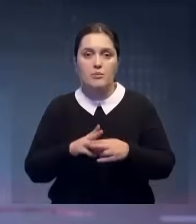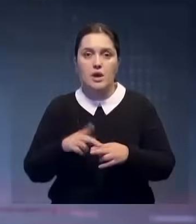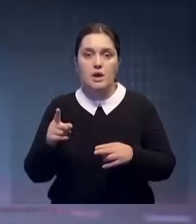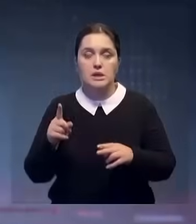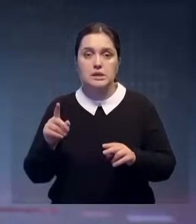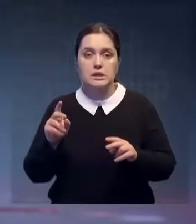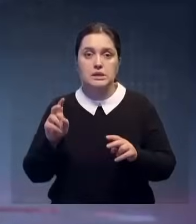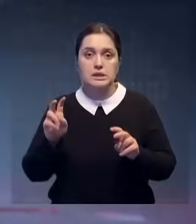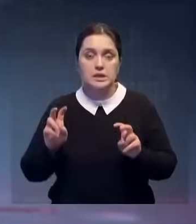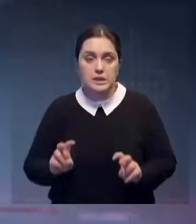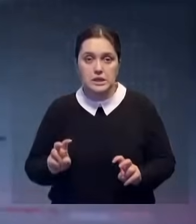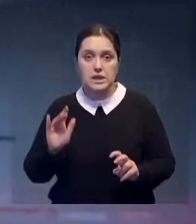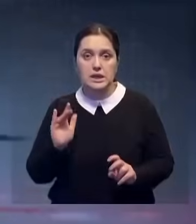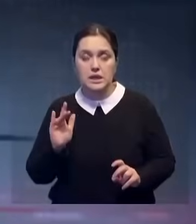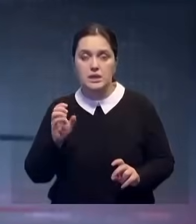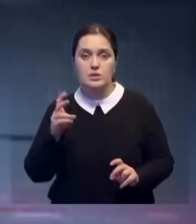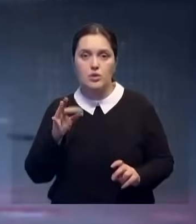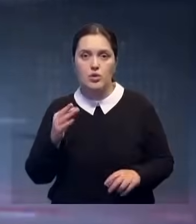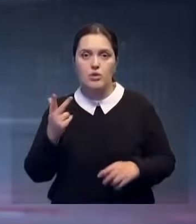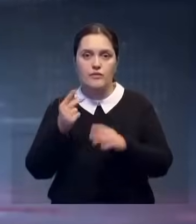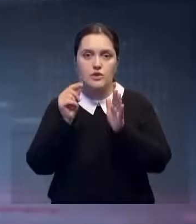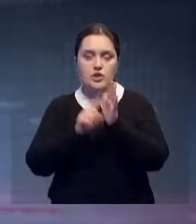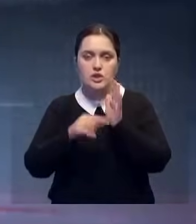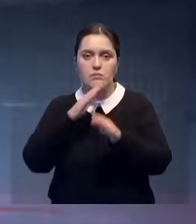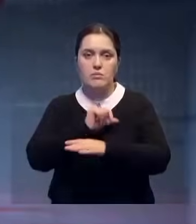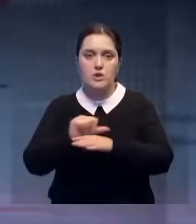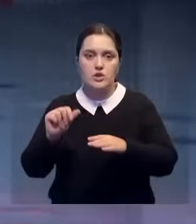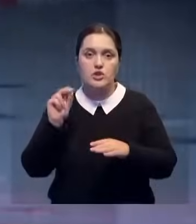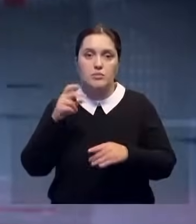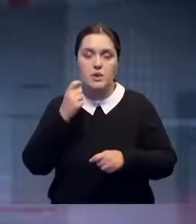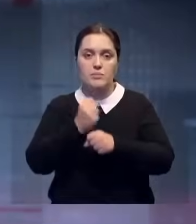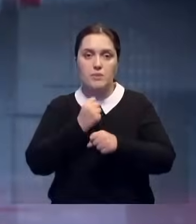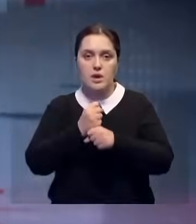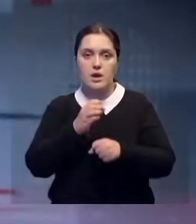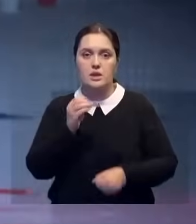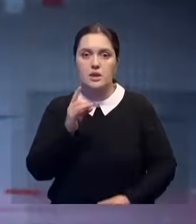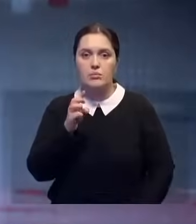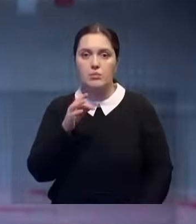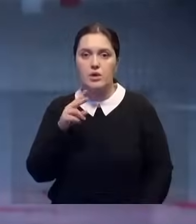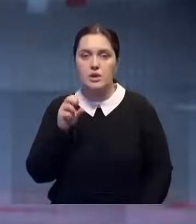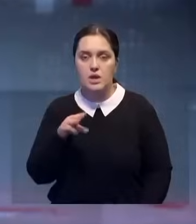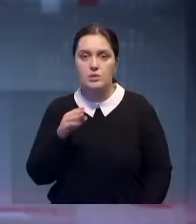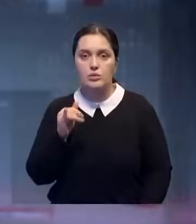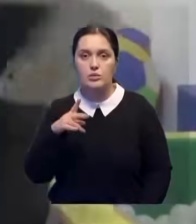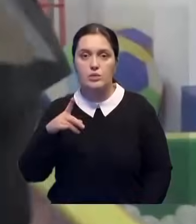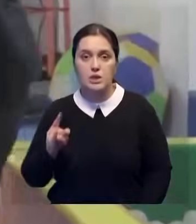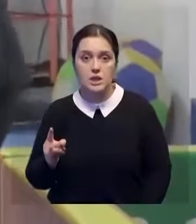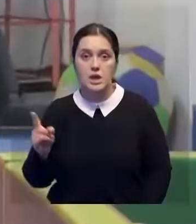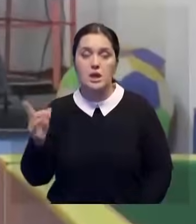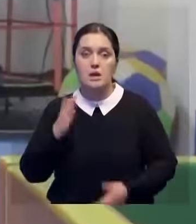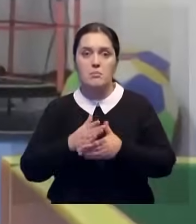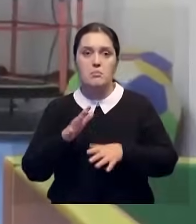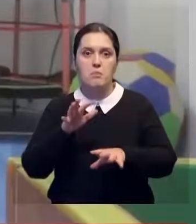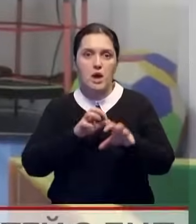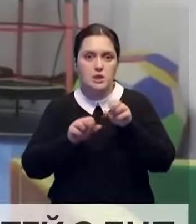универсальное кресло в Казахстане, которое как минимум втрое дешевле иностранных аналогов, говорит разработчик Дусым Ербулатула. Кресло